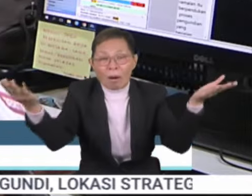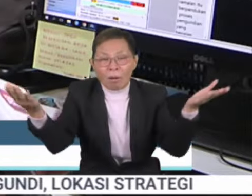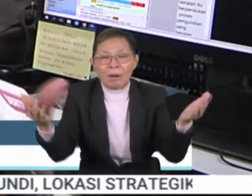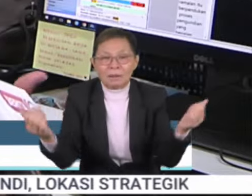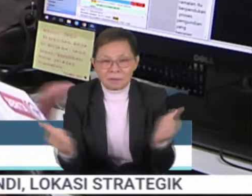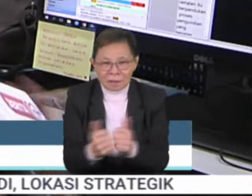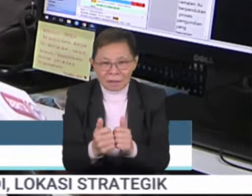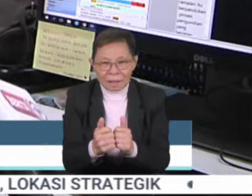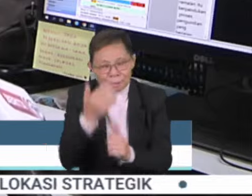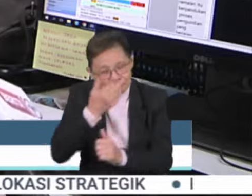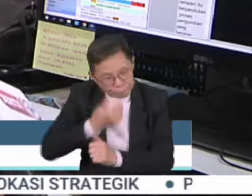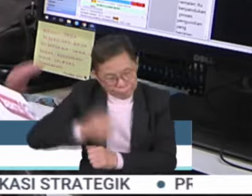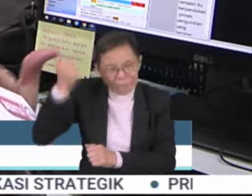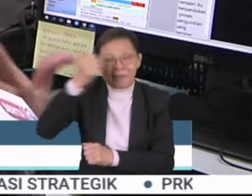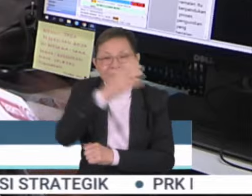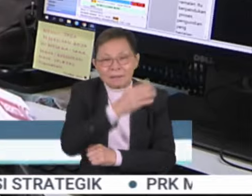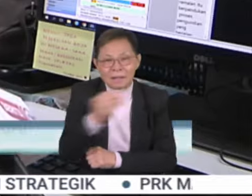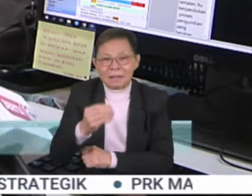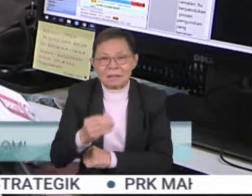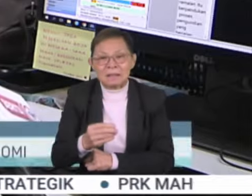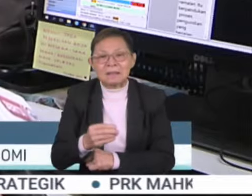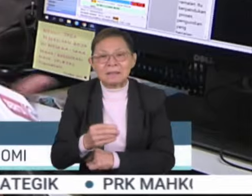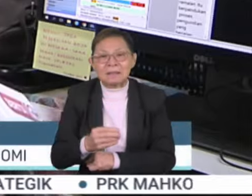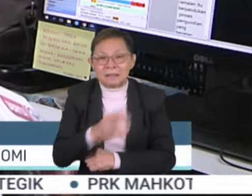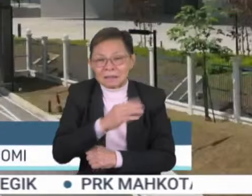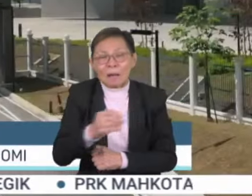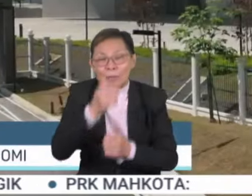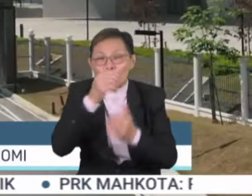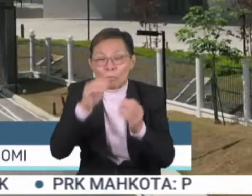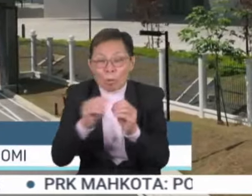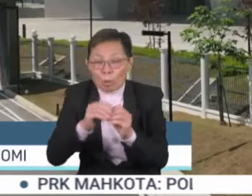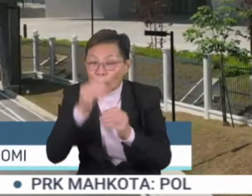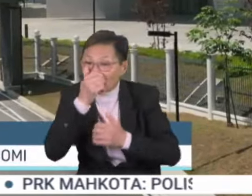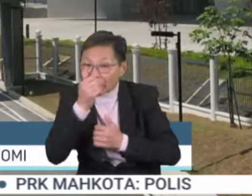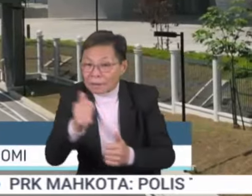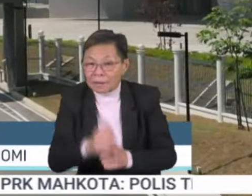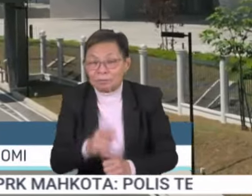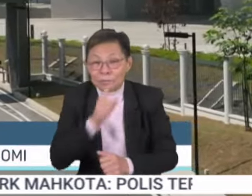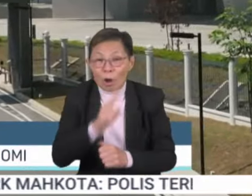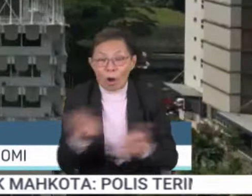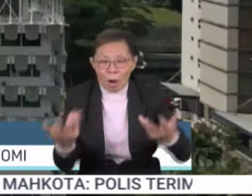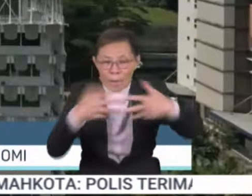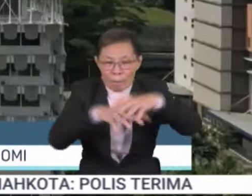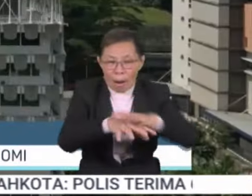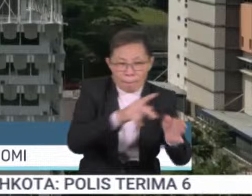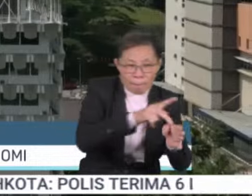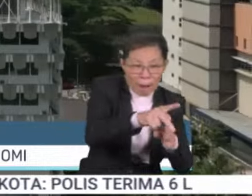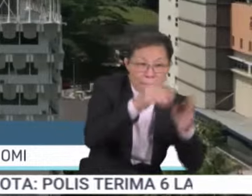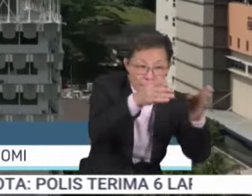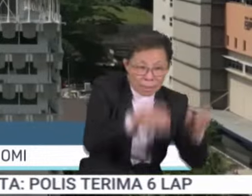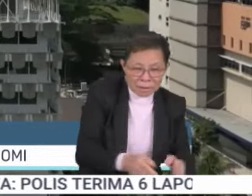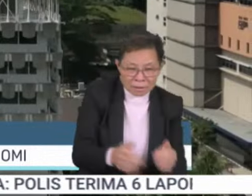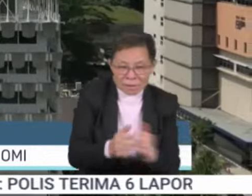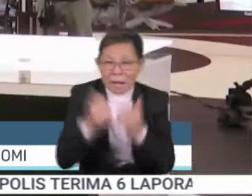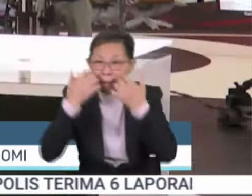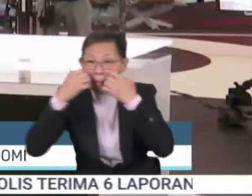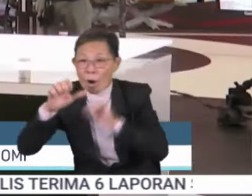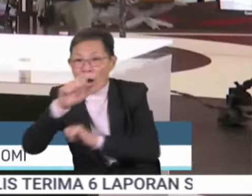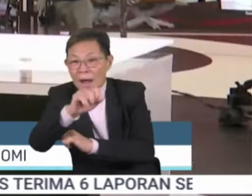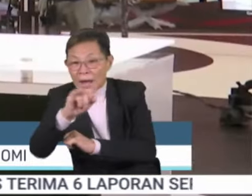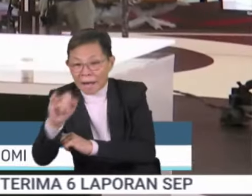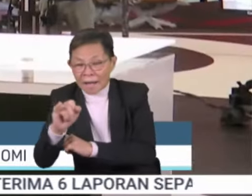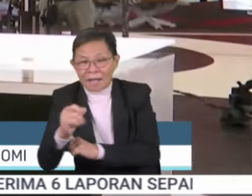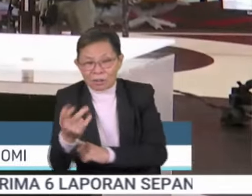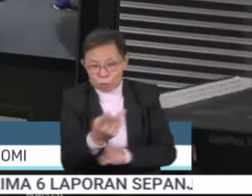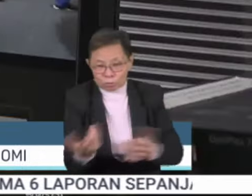maklumat tu dengan lebih berkesan, lebih efektif, lebih menarik. Ternyata kombinasi kepakaran manusia dengan keupayaan